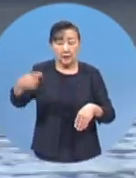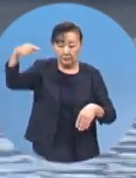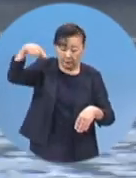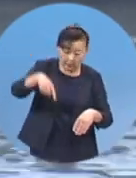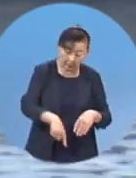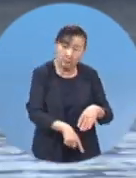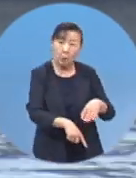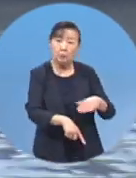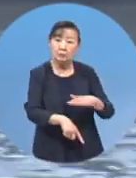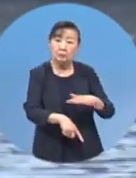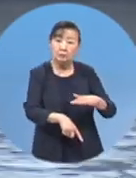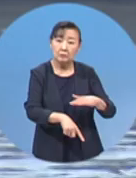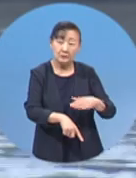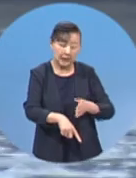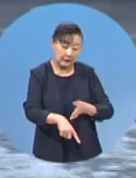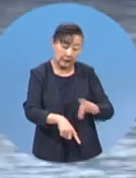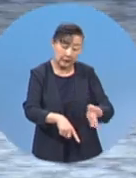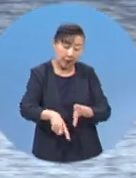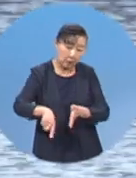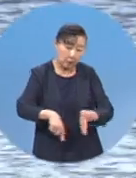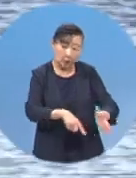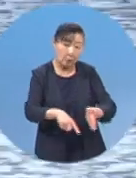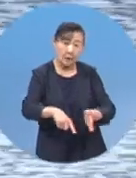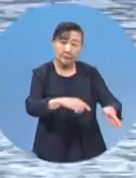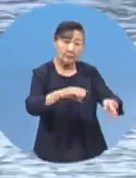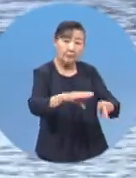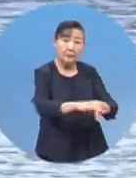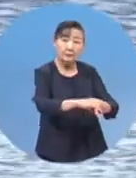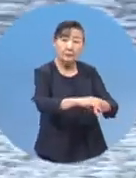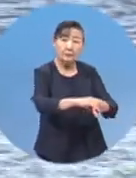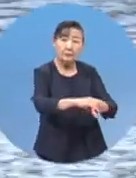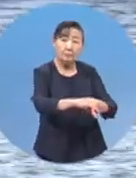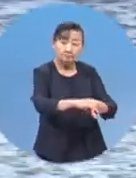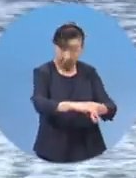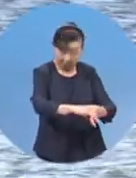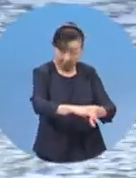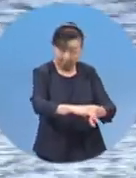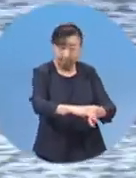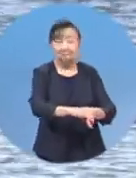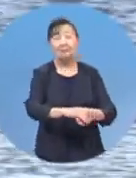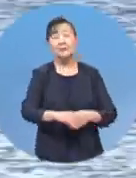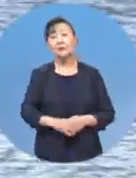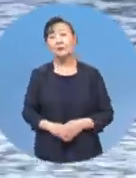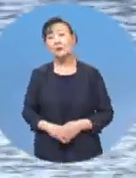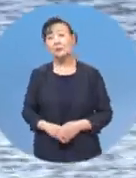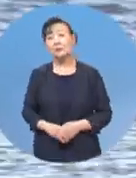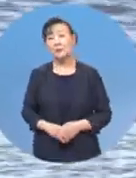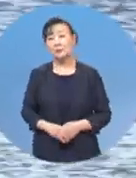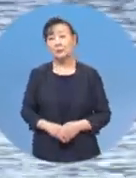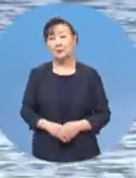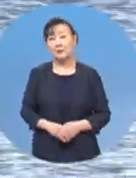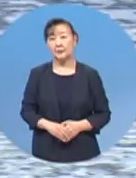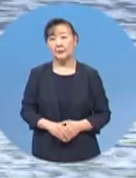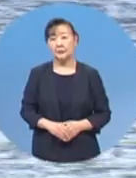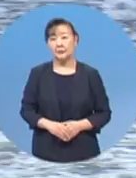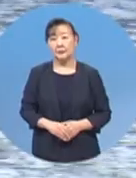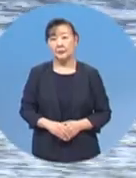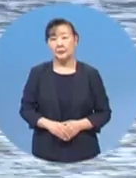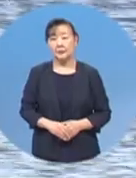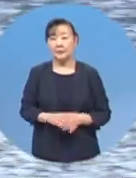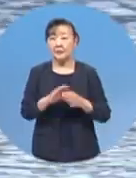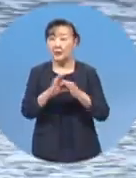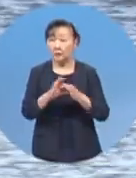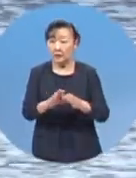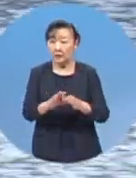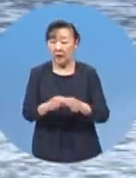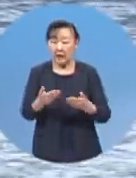って魚を追っかけて食事をする鳥なんですね。なので